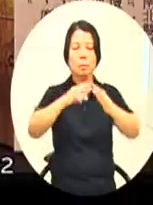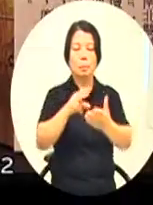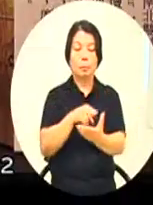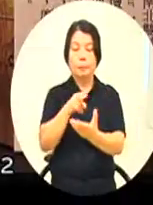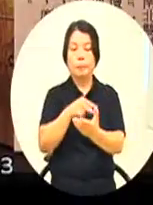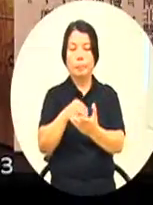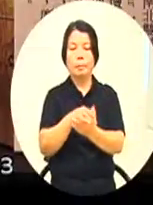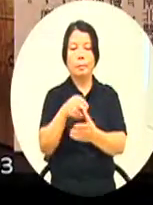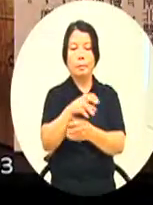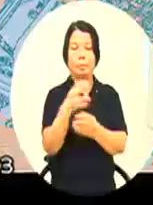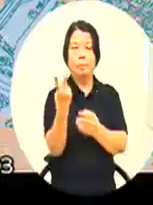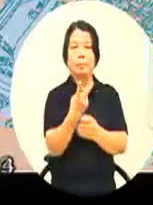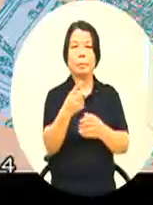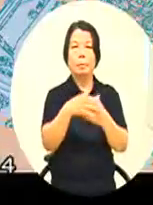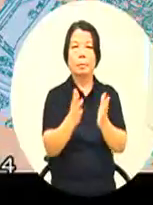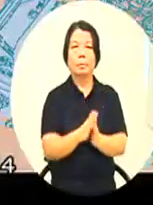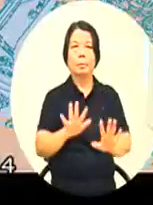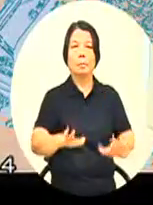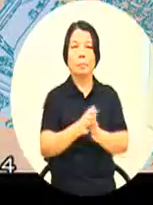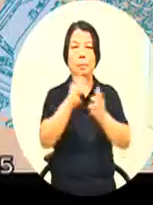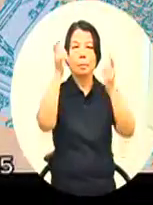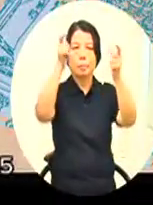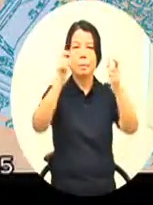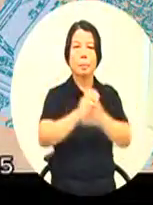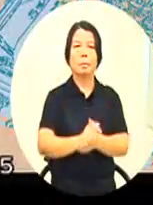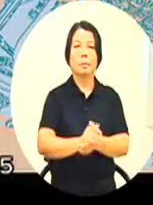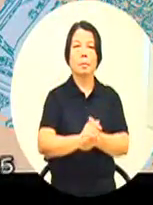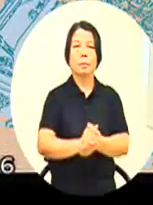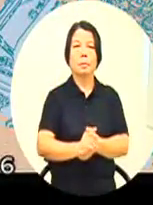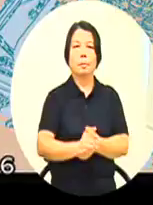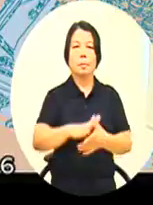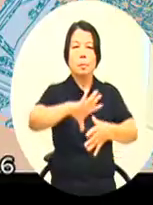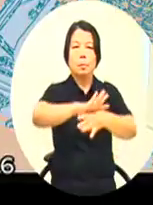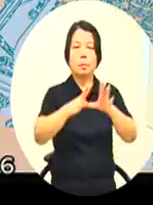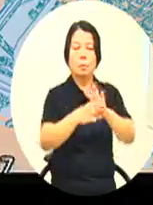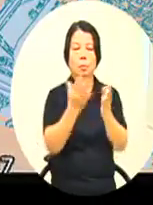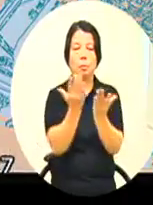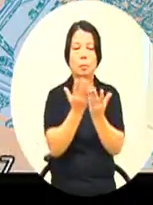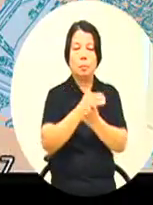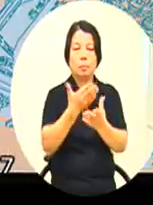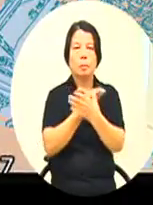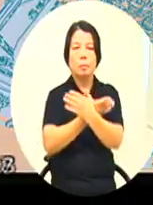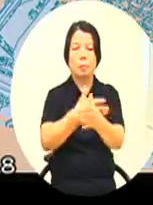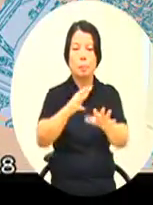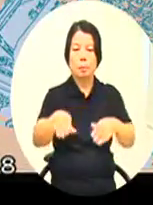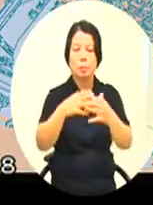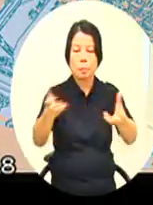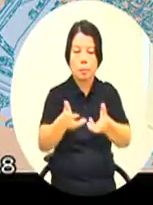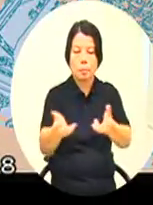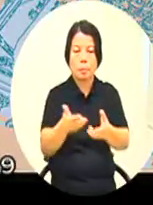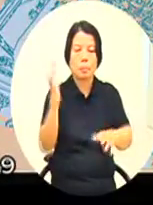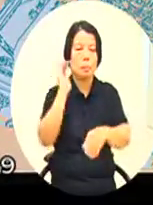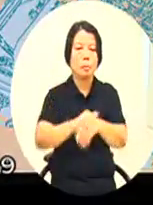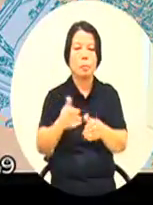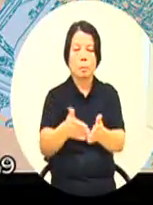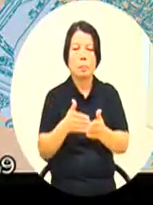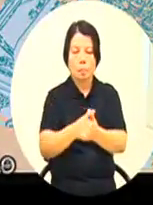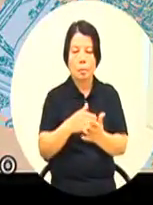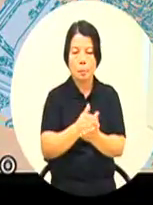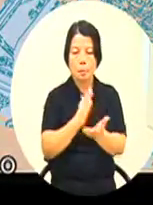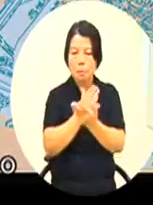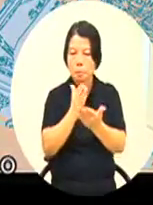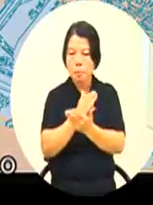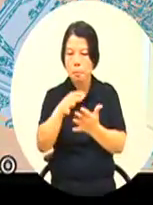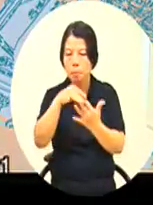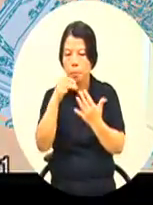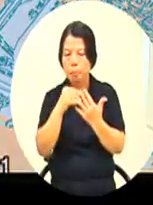外呢，今年的打狗风雨文学奖，我们已经完成了征件哦，那目前在进行评选作业。那我们